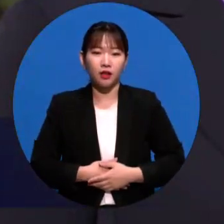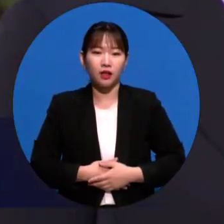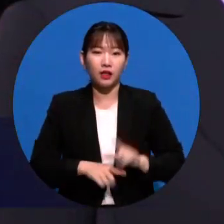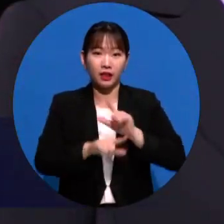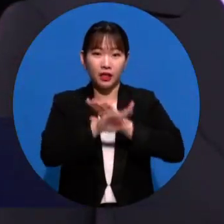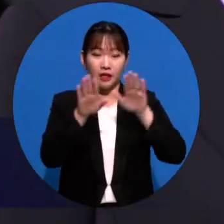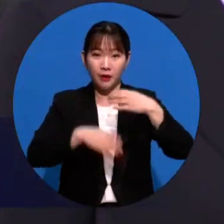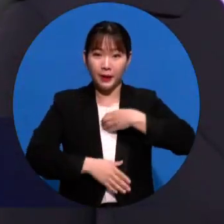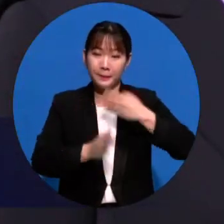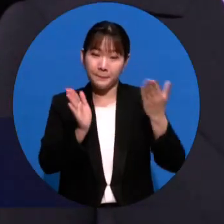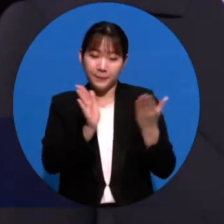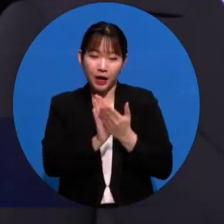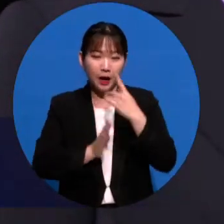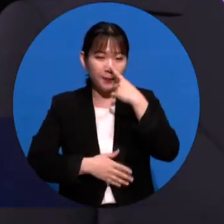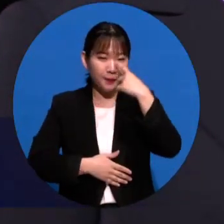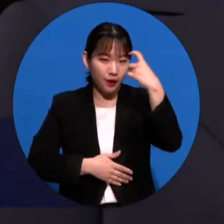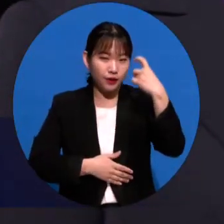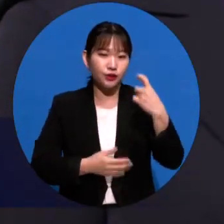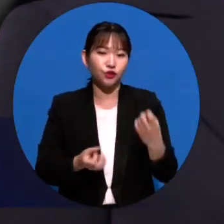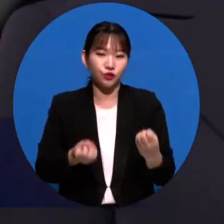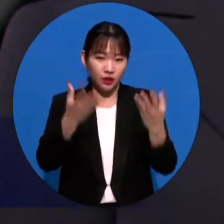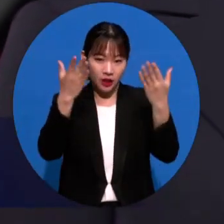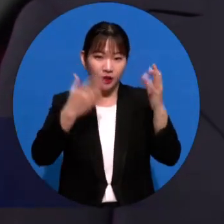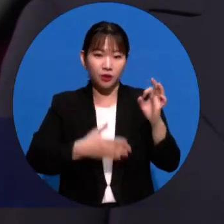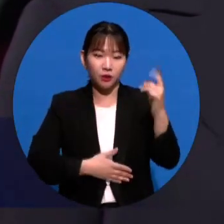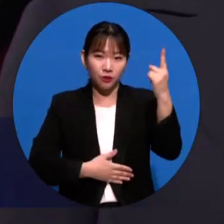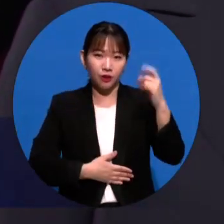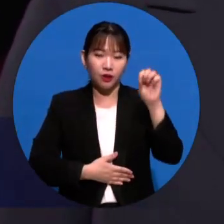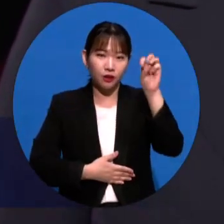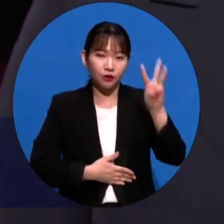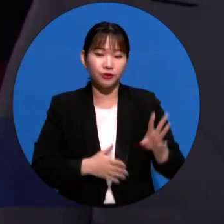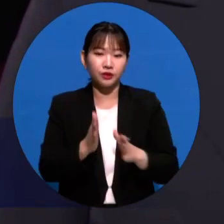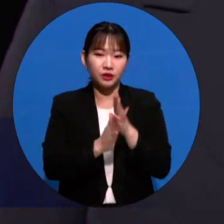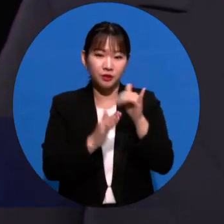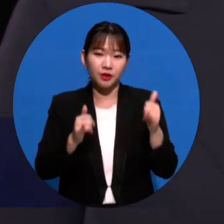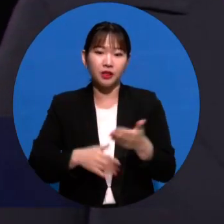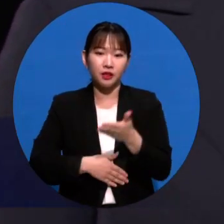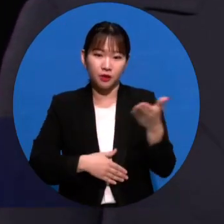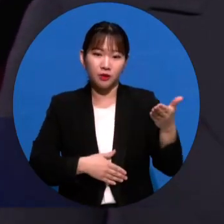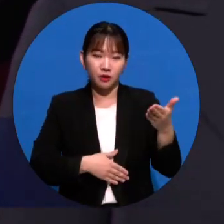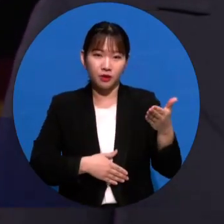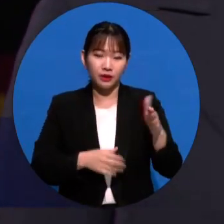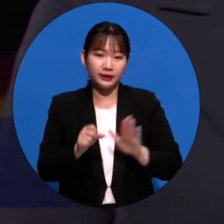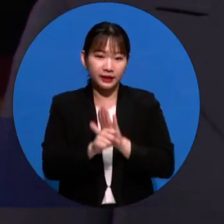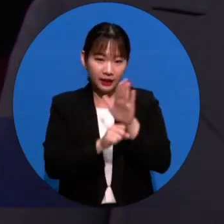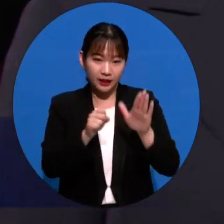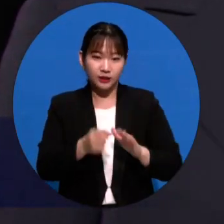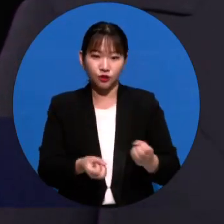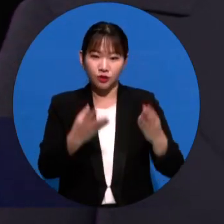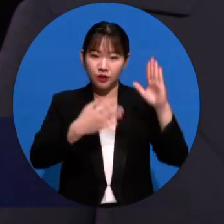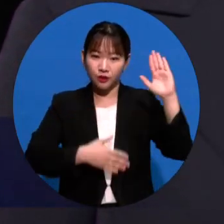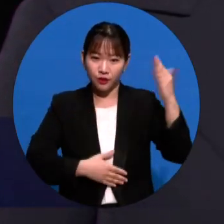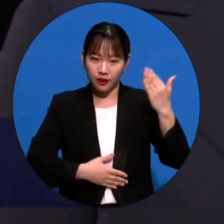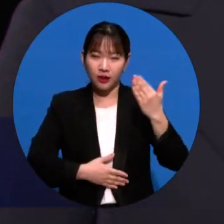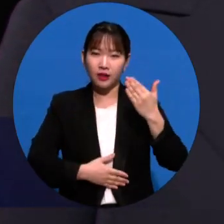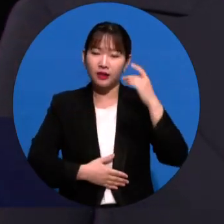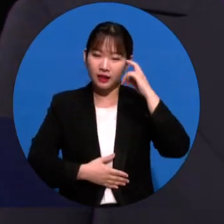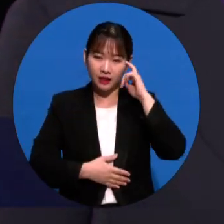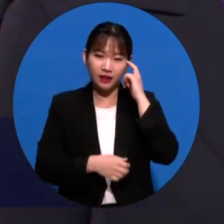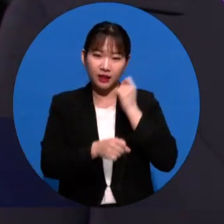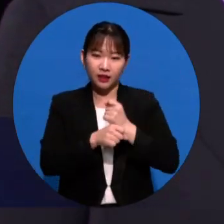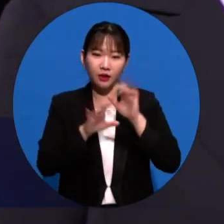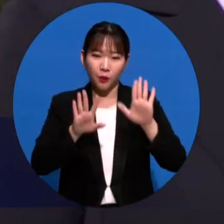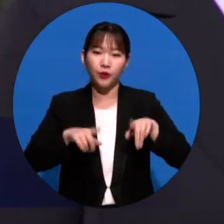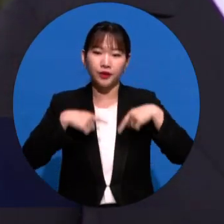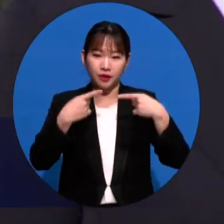맞는 멋진 축제로 우리 광주 시민들도 사랑하는 축제가 될 거라고 생각해서